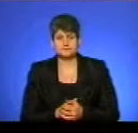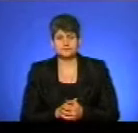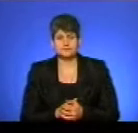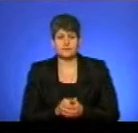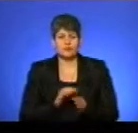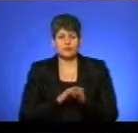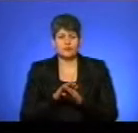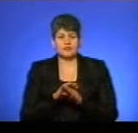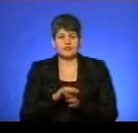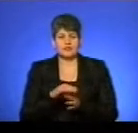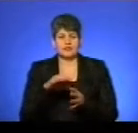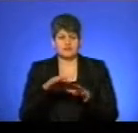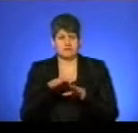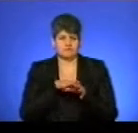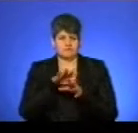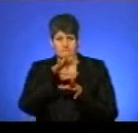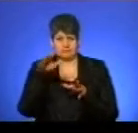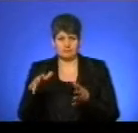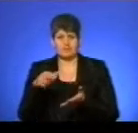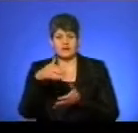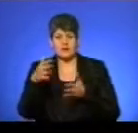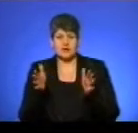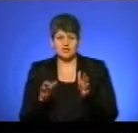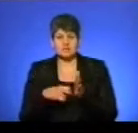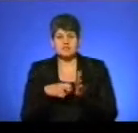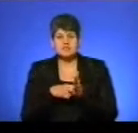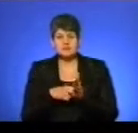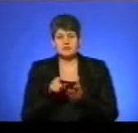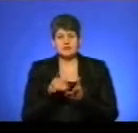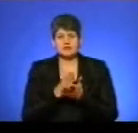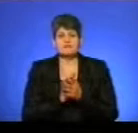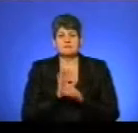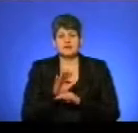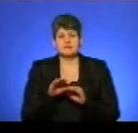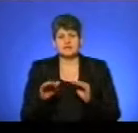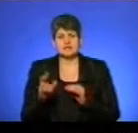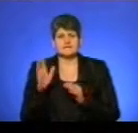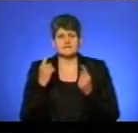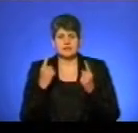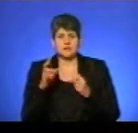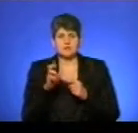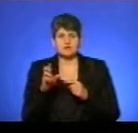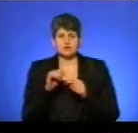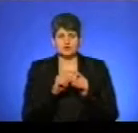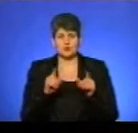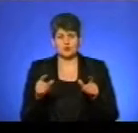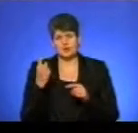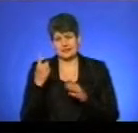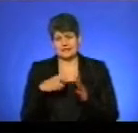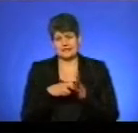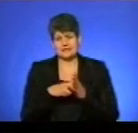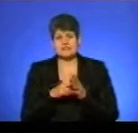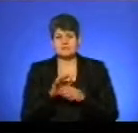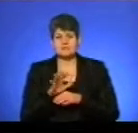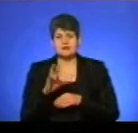Цілий ящик листів, які отут знаходяться, відправили на схід діти Великоберезовицької школи. Ось, наприклад, один із листів